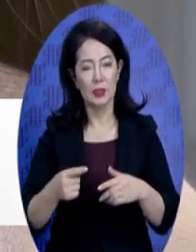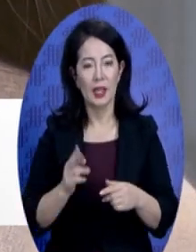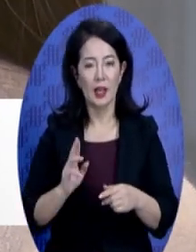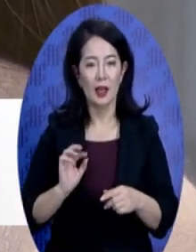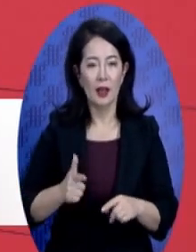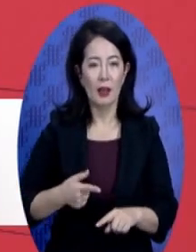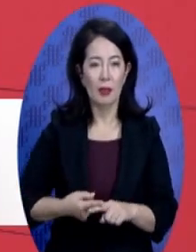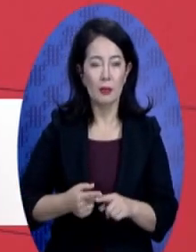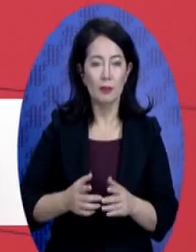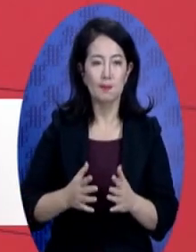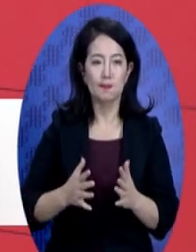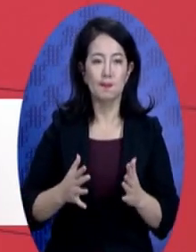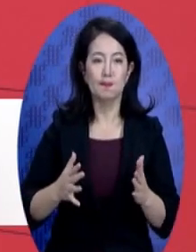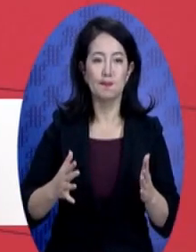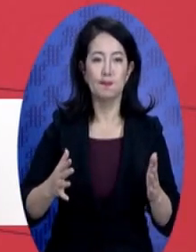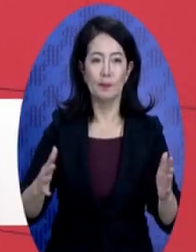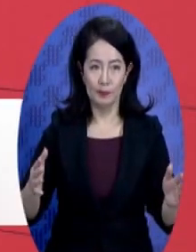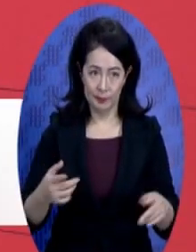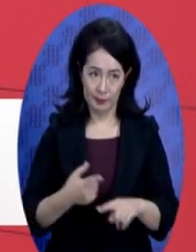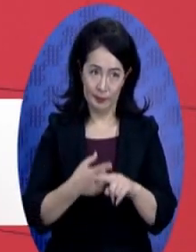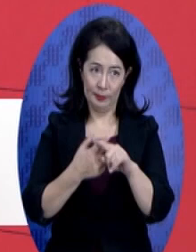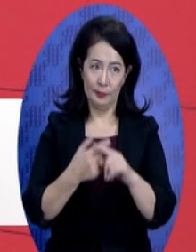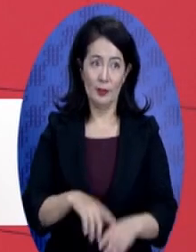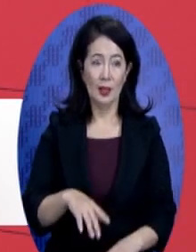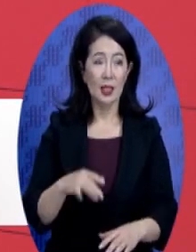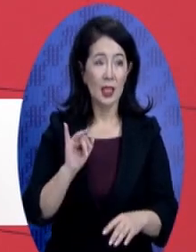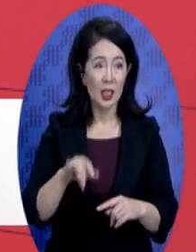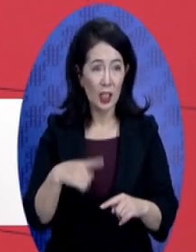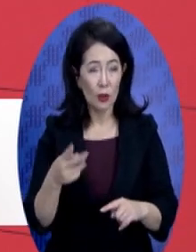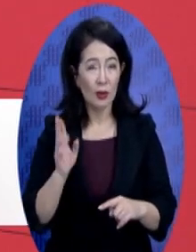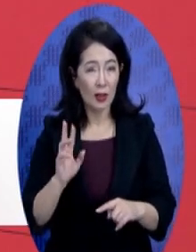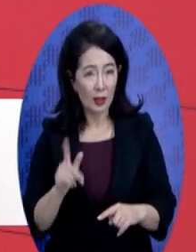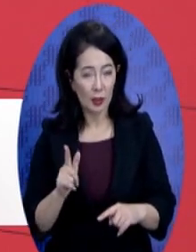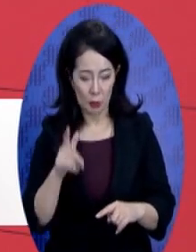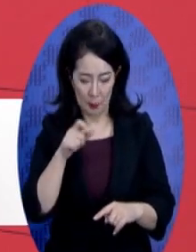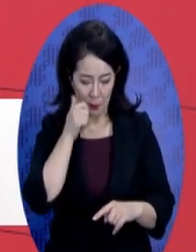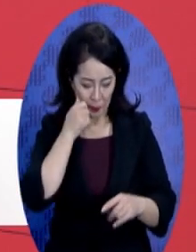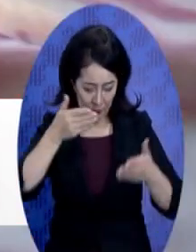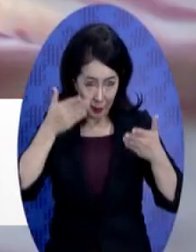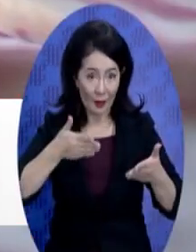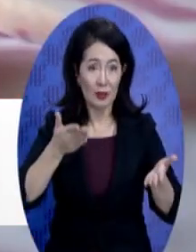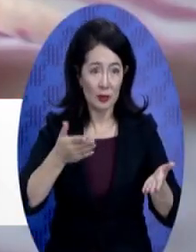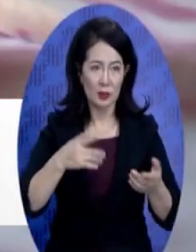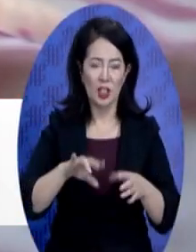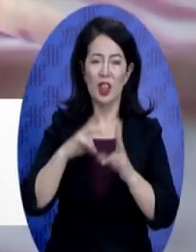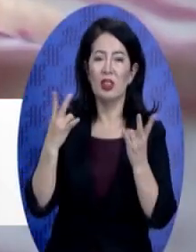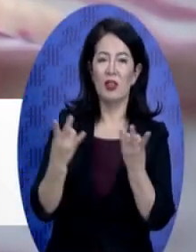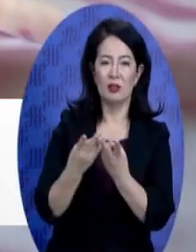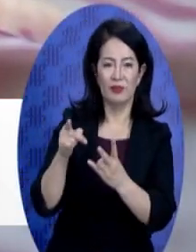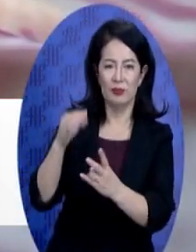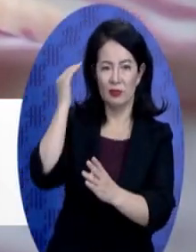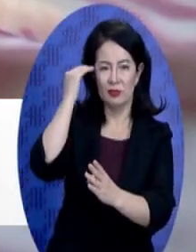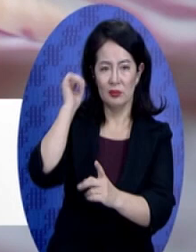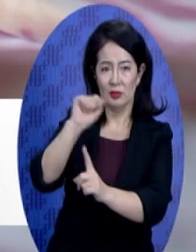хэмжээгээр үүсдэг байгаа. Илүүдэлжийн таргалалт гэдэг нь хувь хүний эрүүл мэндийн асуудал гэдгээс гадна сүүлийн үед нийгмийн тулгамдсан асуудал гэж үзэх